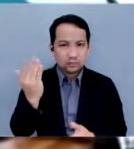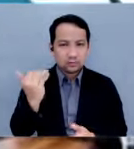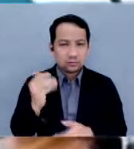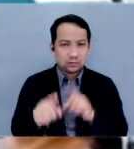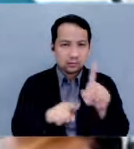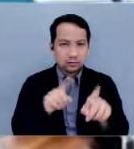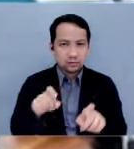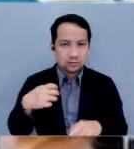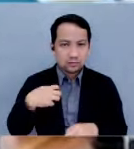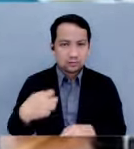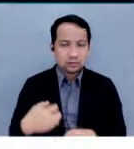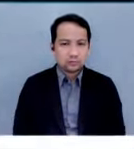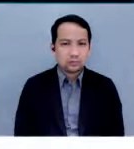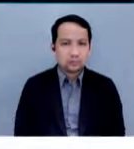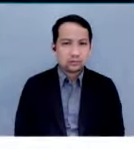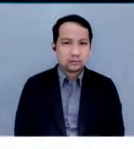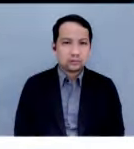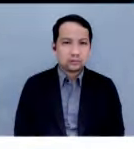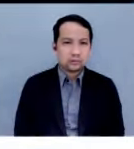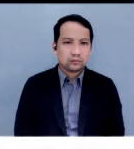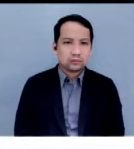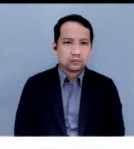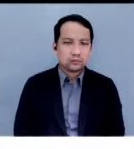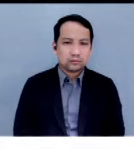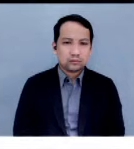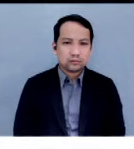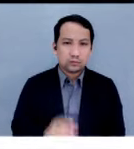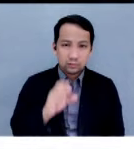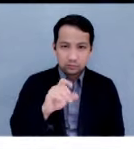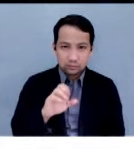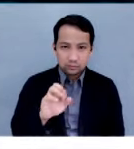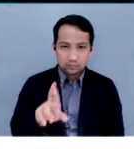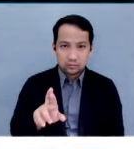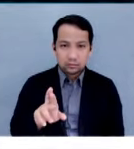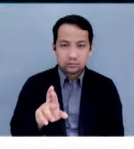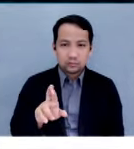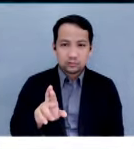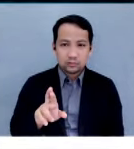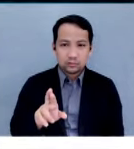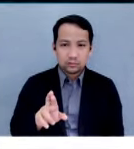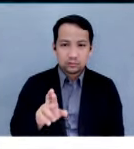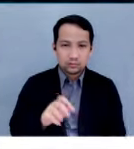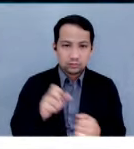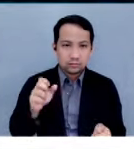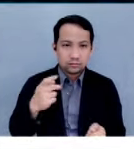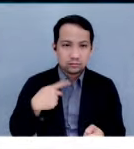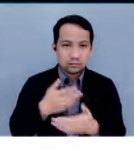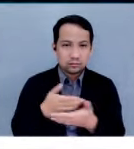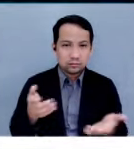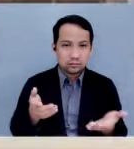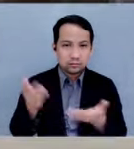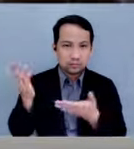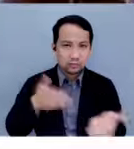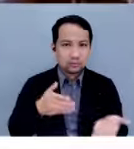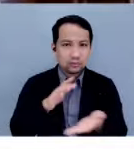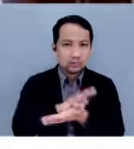pulis. Klaruhin natin, covered ng warrant yung subject na hinahanap nila. Yes, sir. Hindi lang nalabit-bit yung papel. Yes,